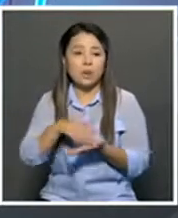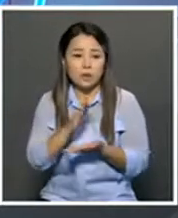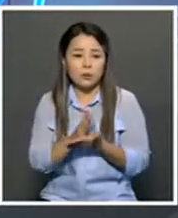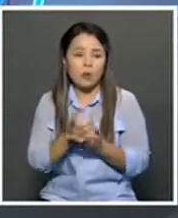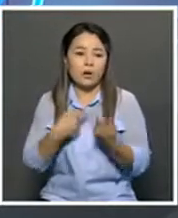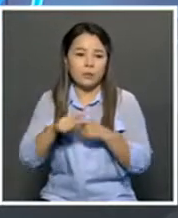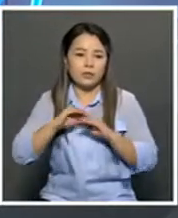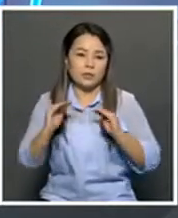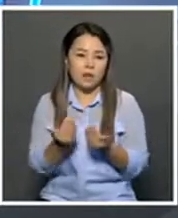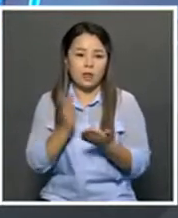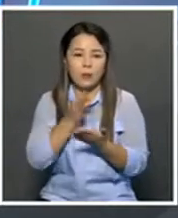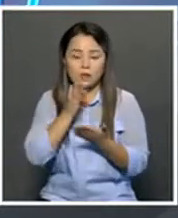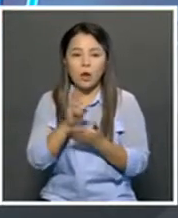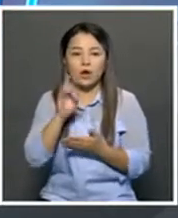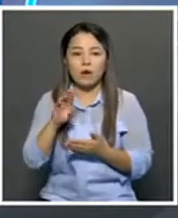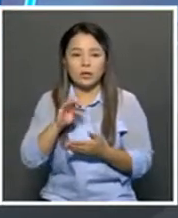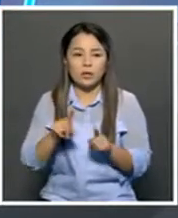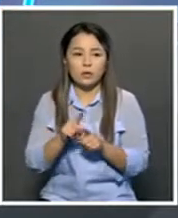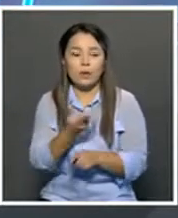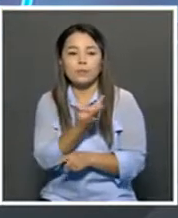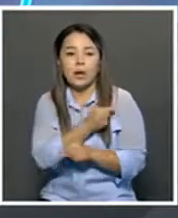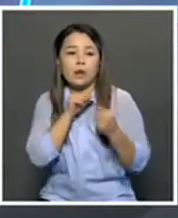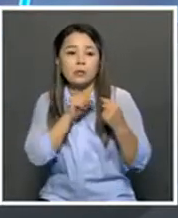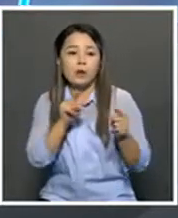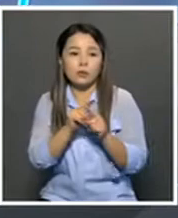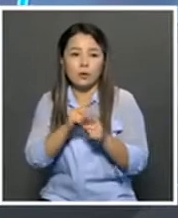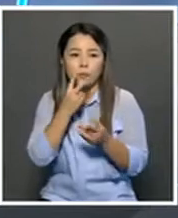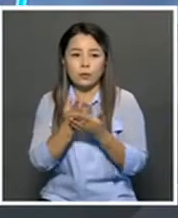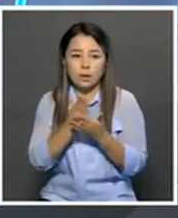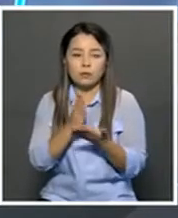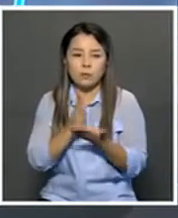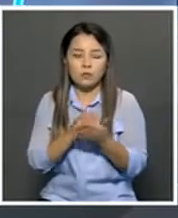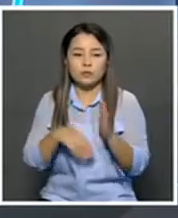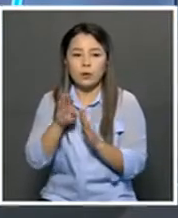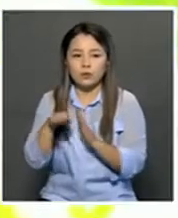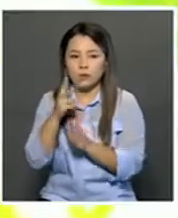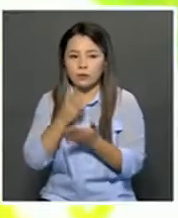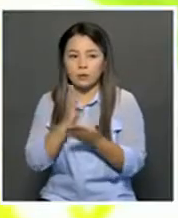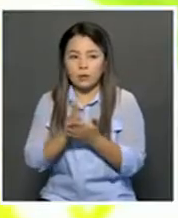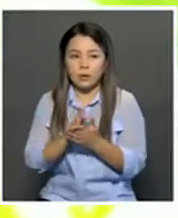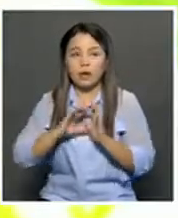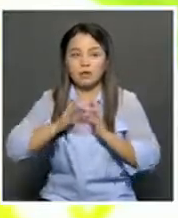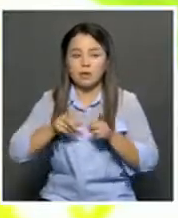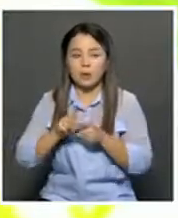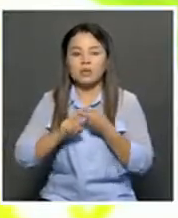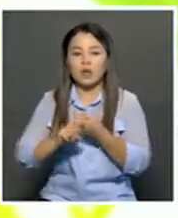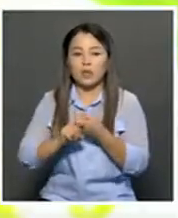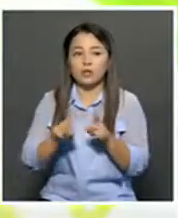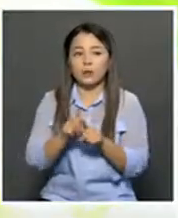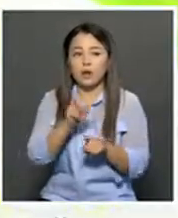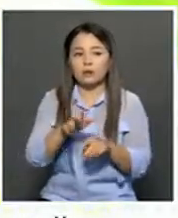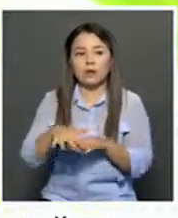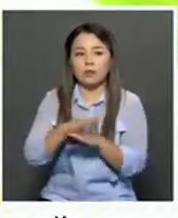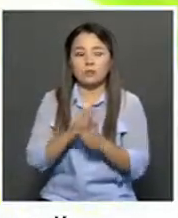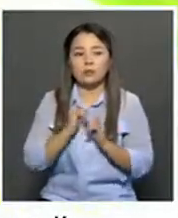Дегенмен ақшта сыналған ковидке қарсы вакцина оңтайлы нәтиже көрсеткен. Әлемнің төрт елінде инфекцияланғандар саны